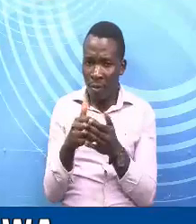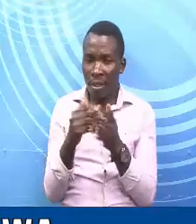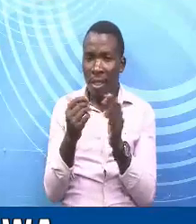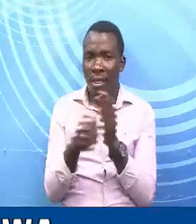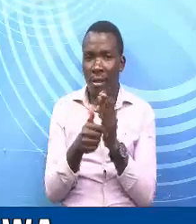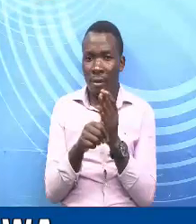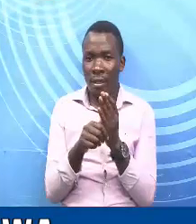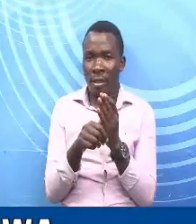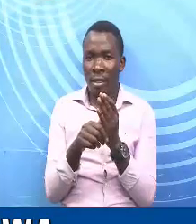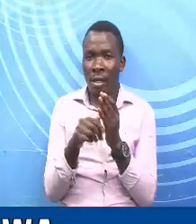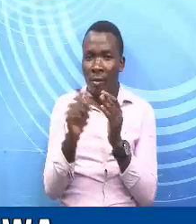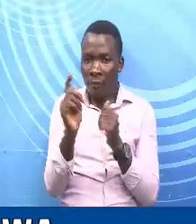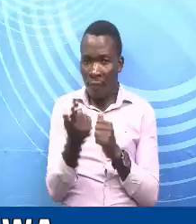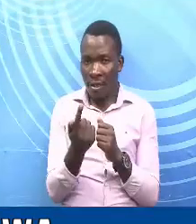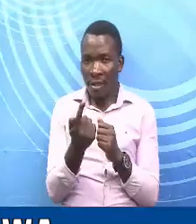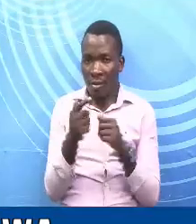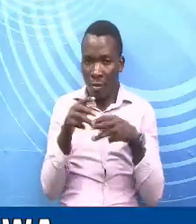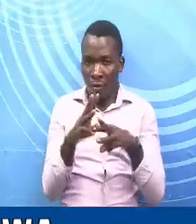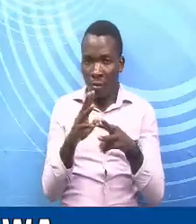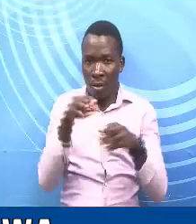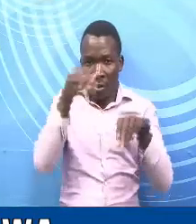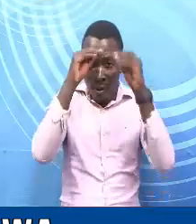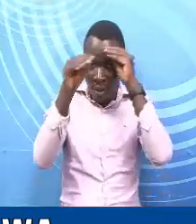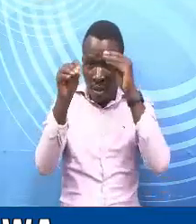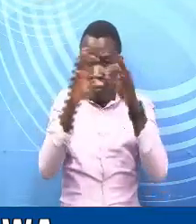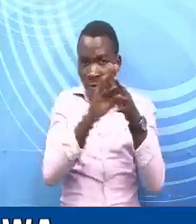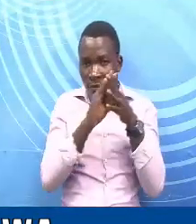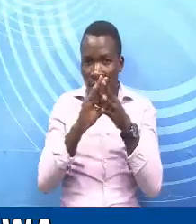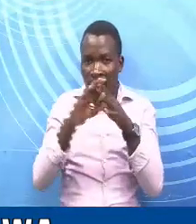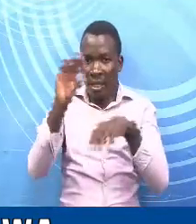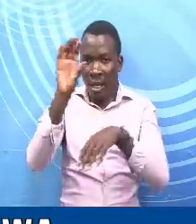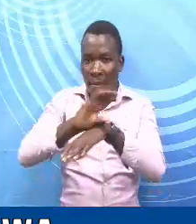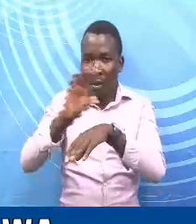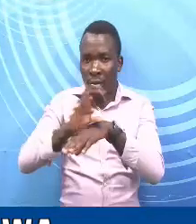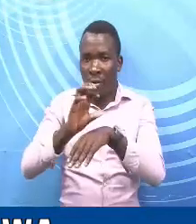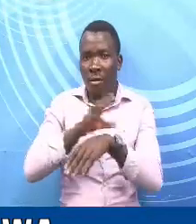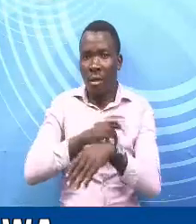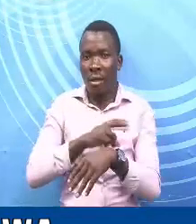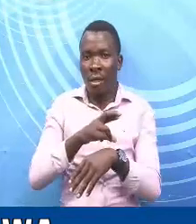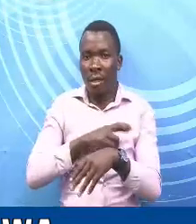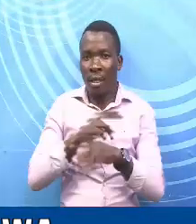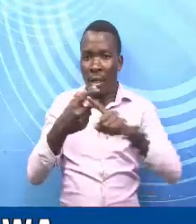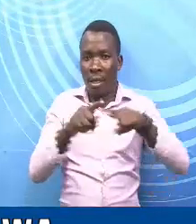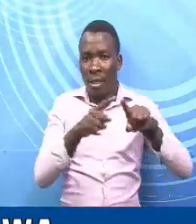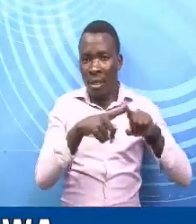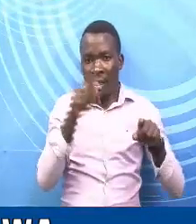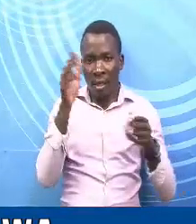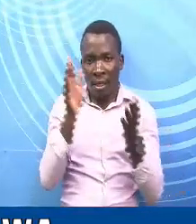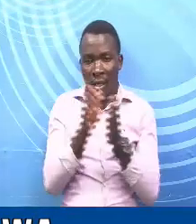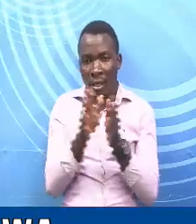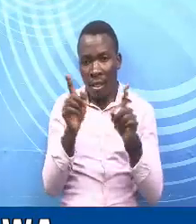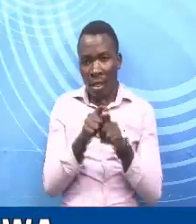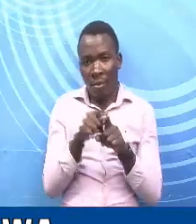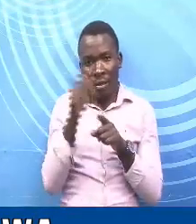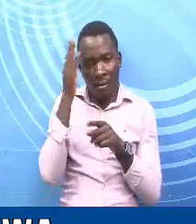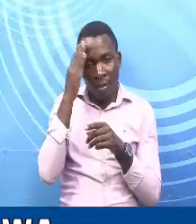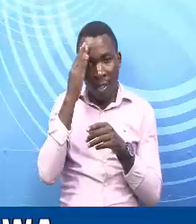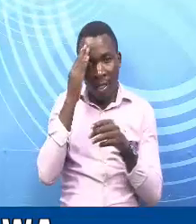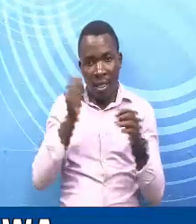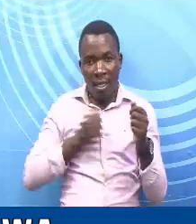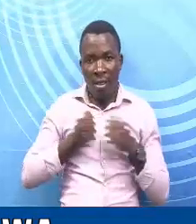buryo muri kwigwaho ariko no kubufatanye n'amadini n'amatorero kuko mubiza abanyarwanda hafi ya twese tubarizwa mu madini n'amatorero muri